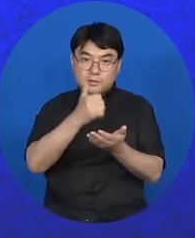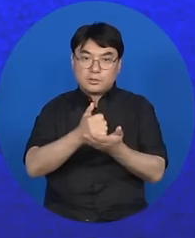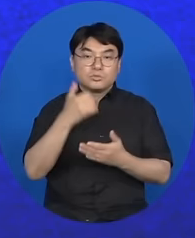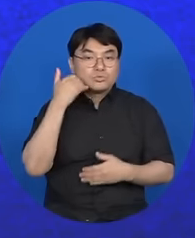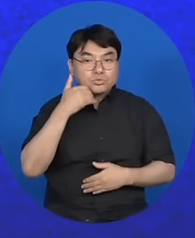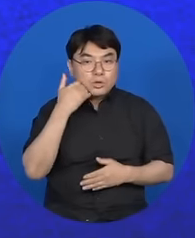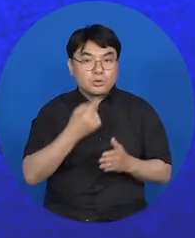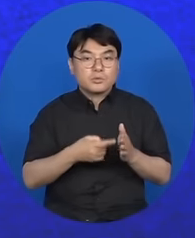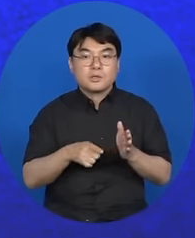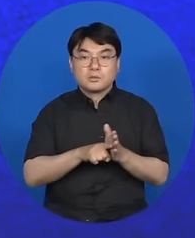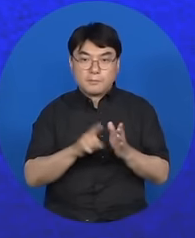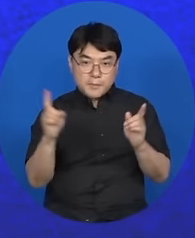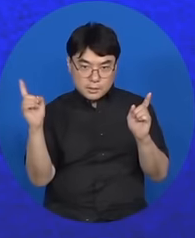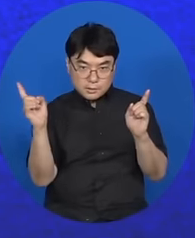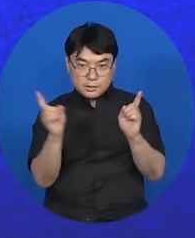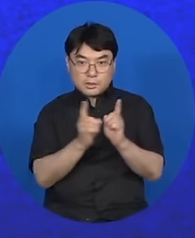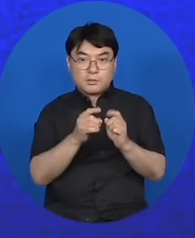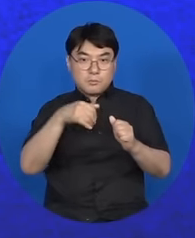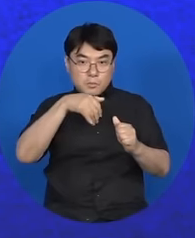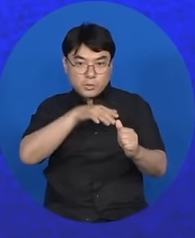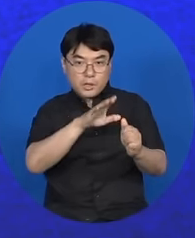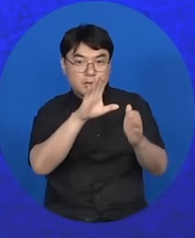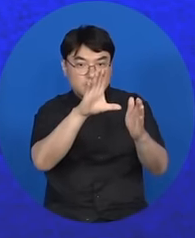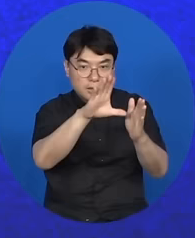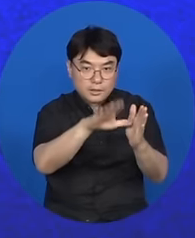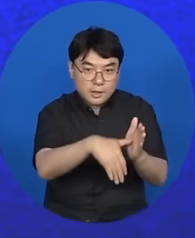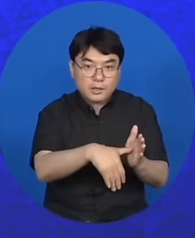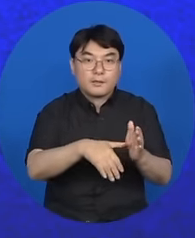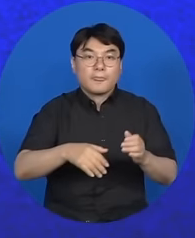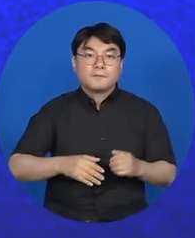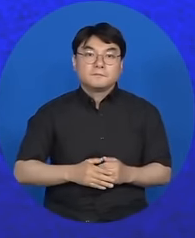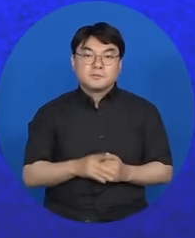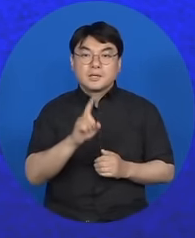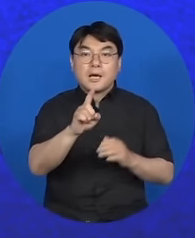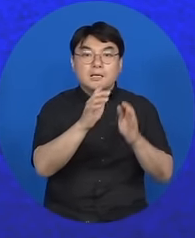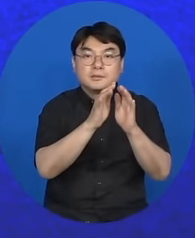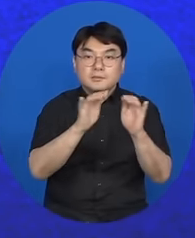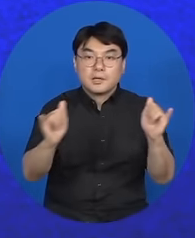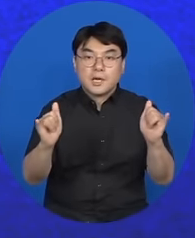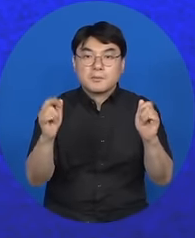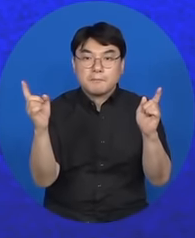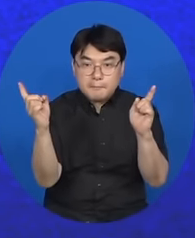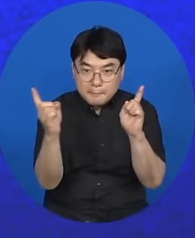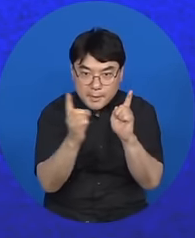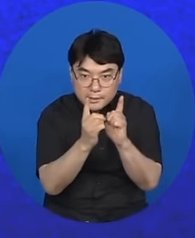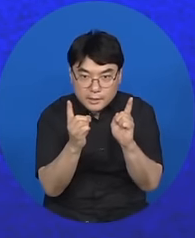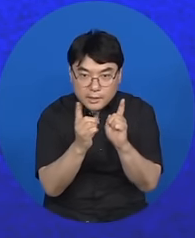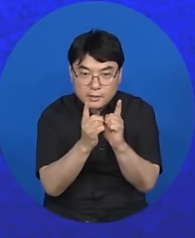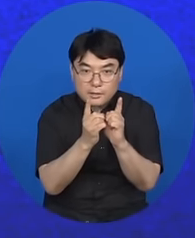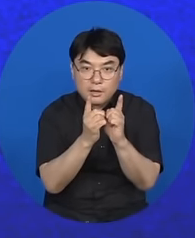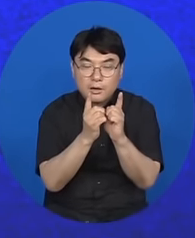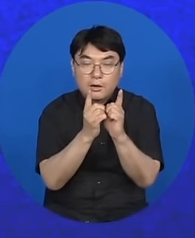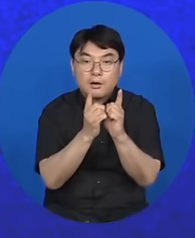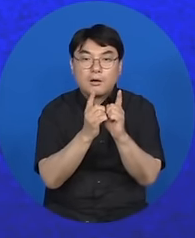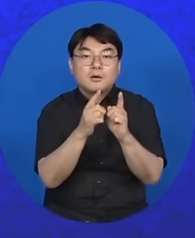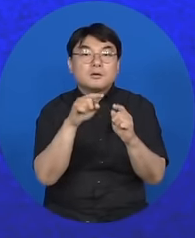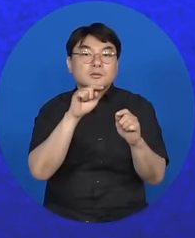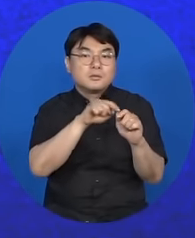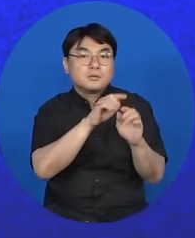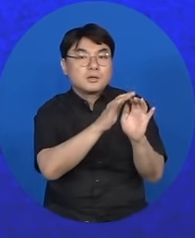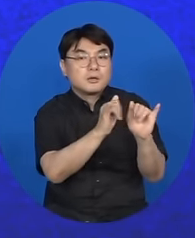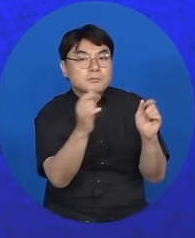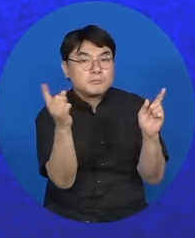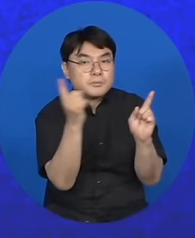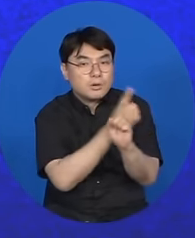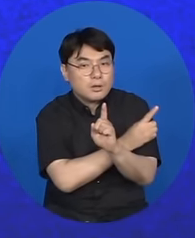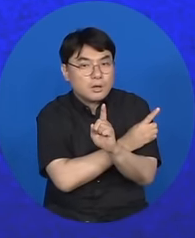누군가로 해서 만나게 하시고 보내게 하실 때 바로 그 한 사람을 만나게 하셔서 그 사람을 변하게 하시고 또한 그